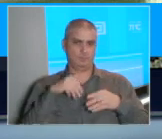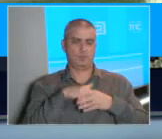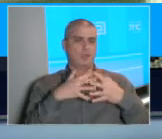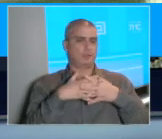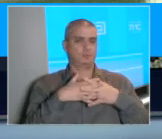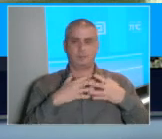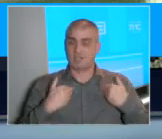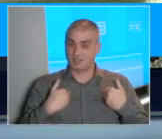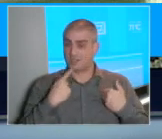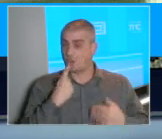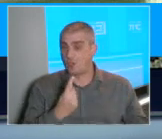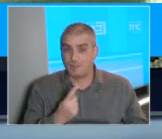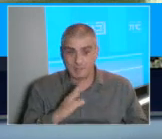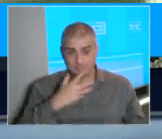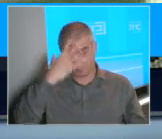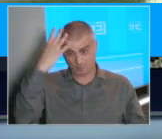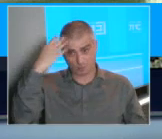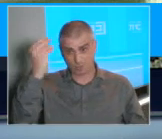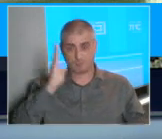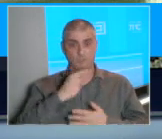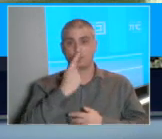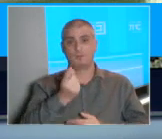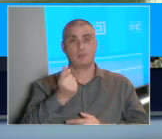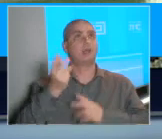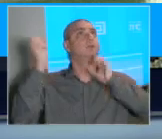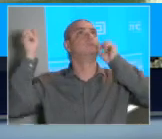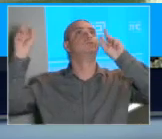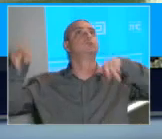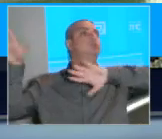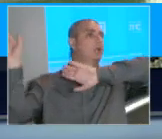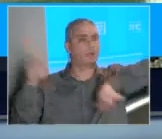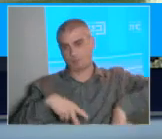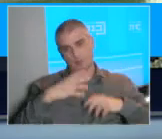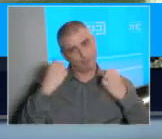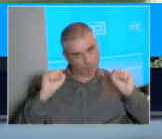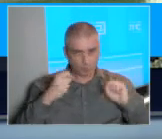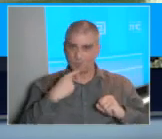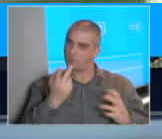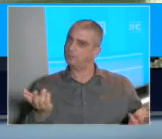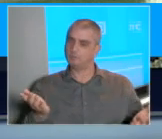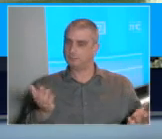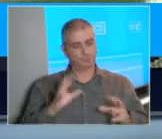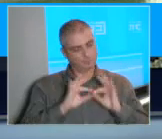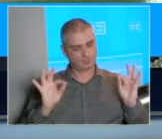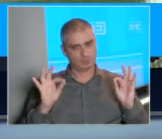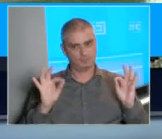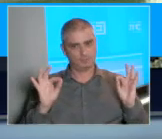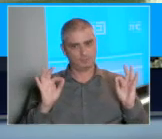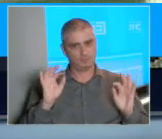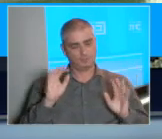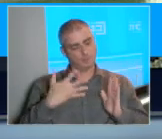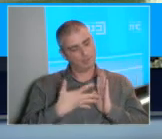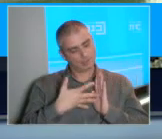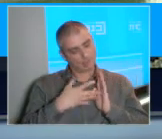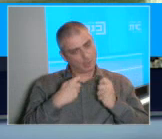הברית. אני היית אומר, אם דונלד טראמפ היה מכריז על ביאת המשיח, הדמוקרטים היו פותחים איזושהי